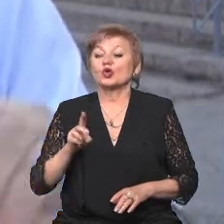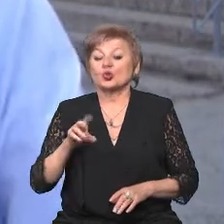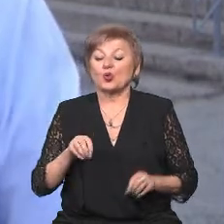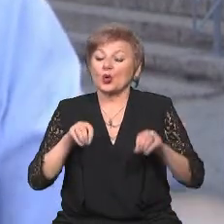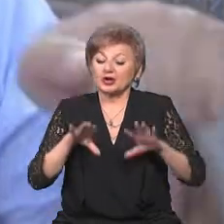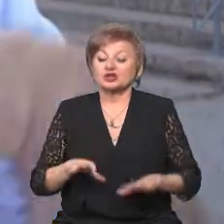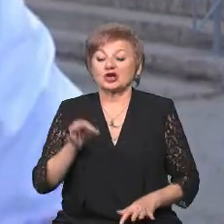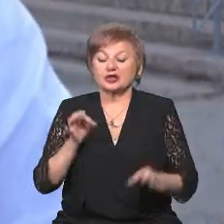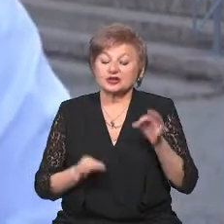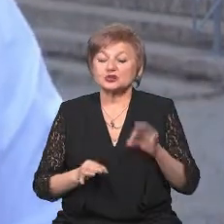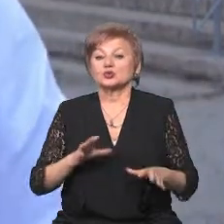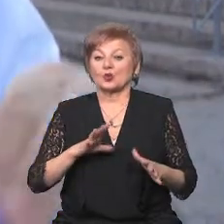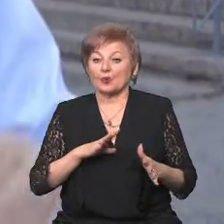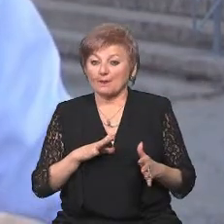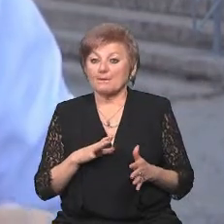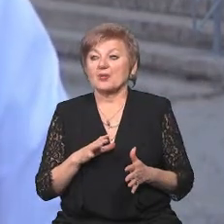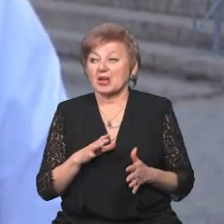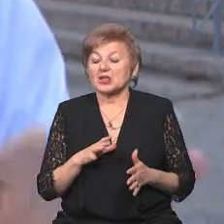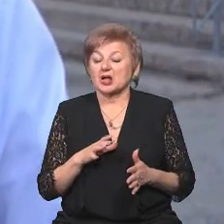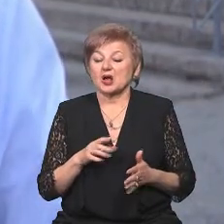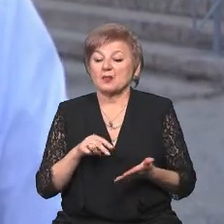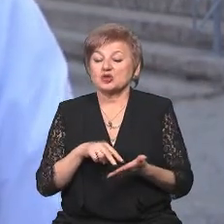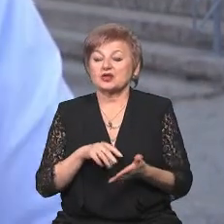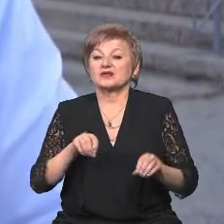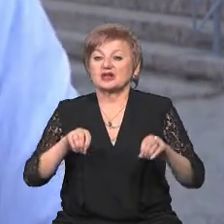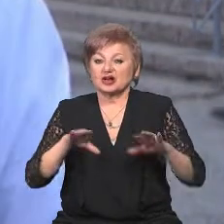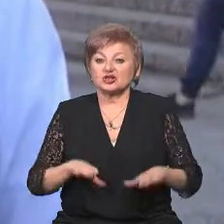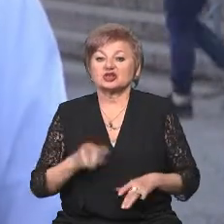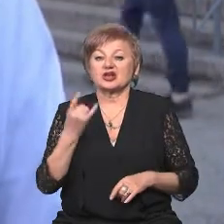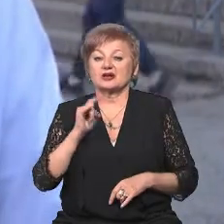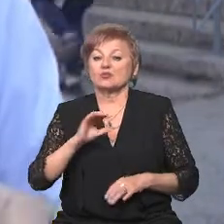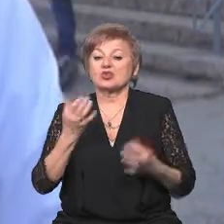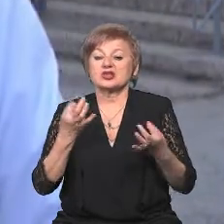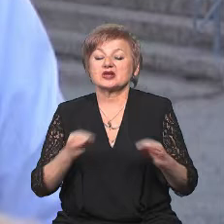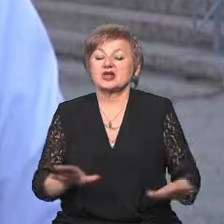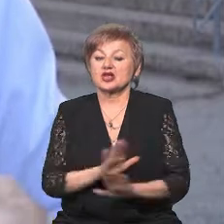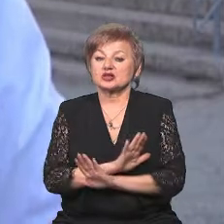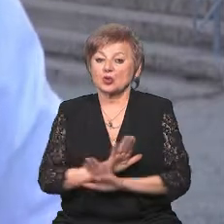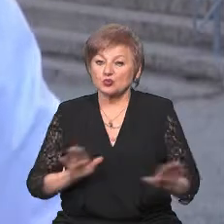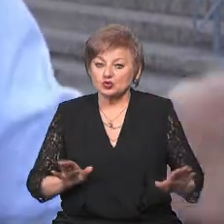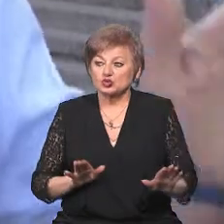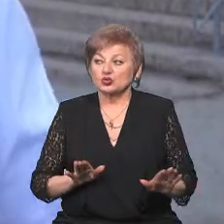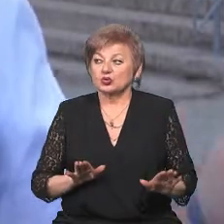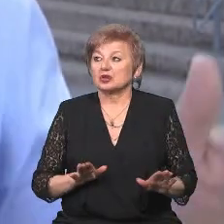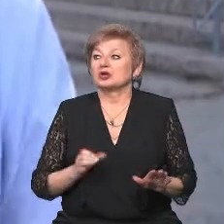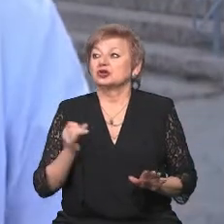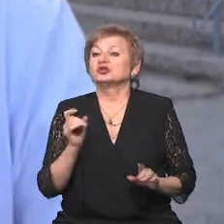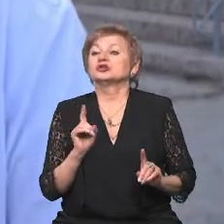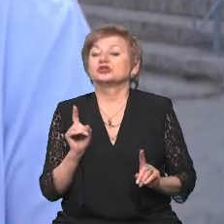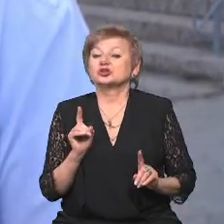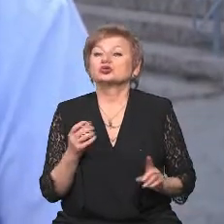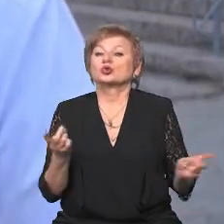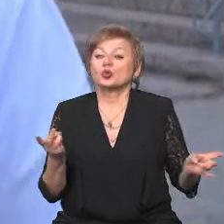було встановлено це власне законне рішення. Дитина була не допущена. Рішенням суду було встановлено, що